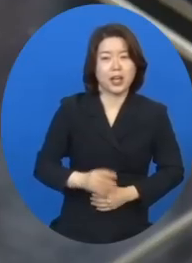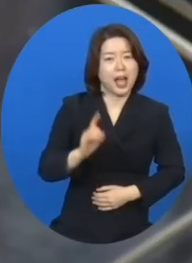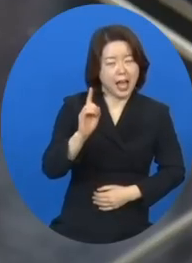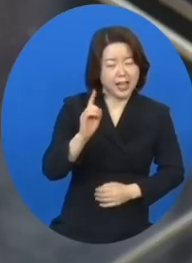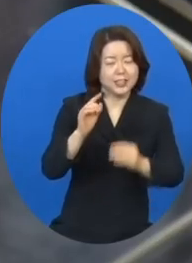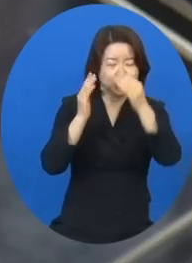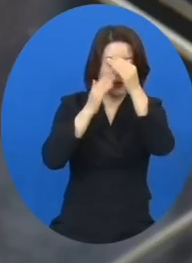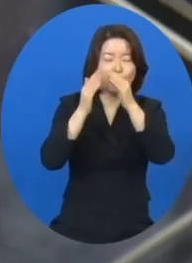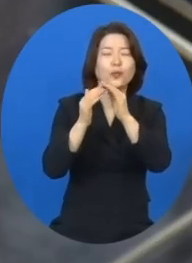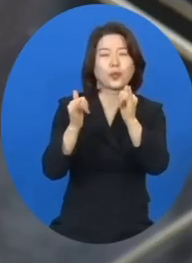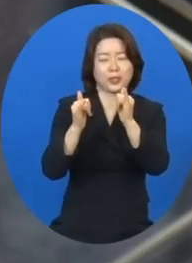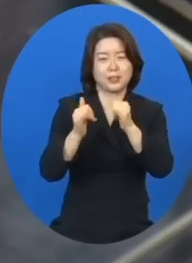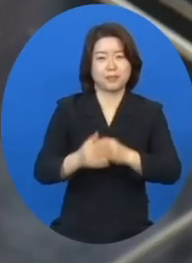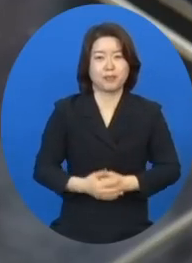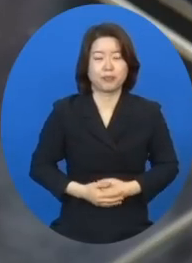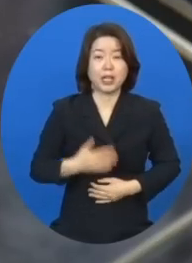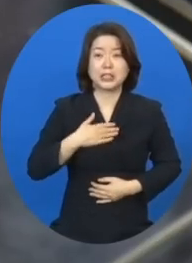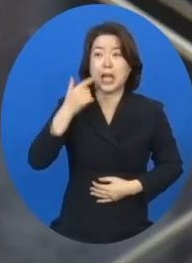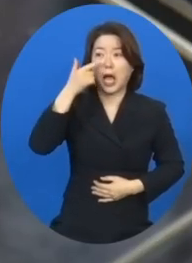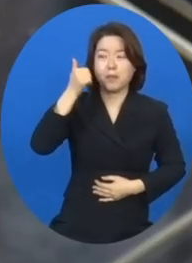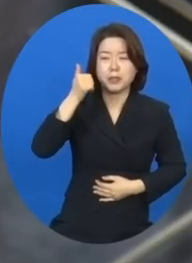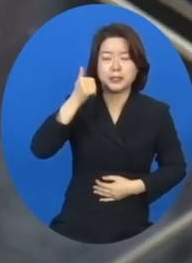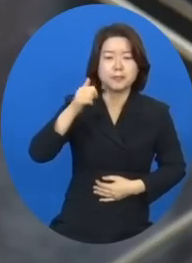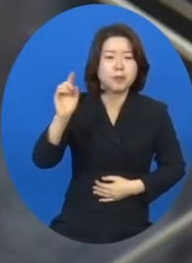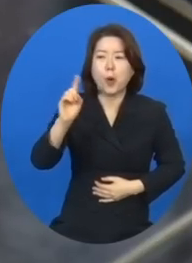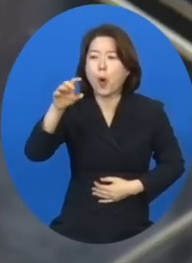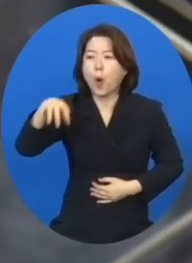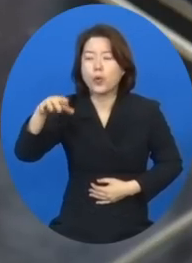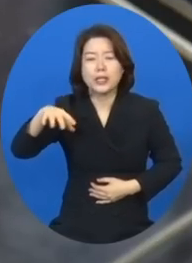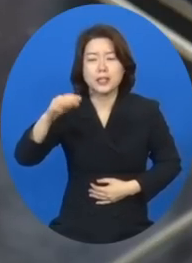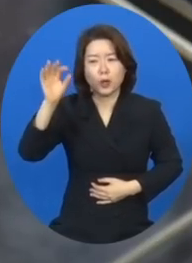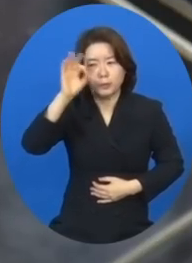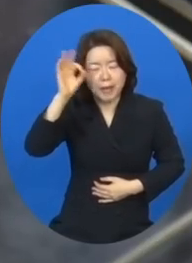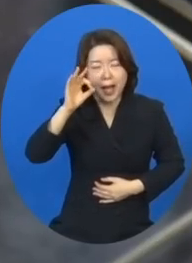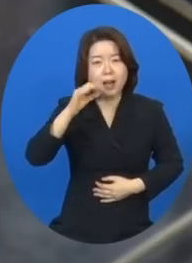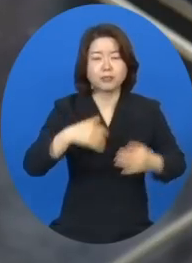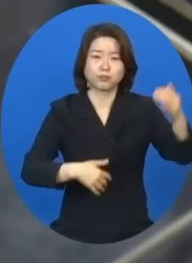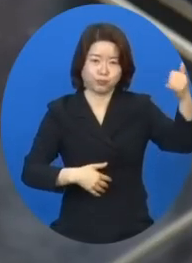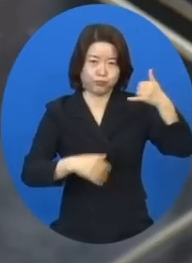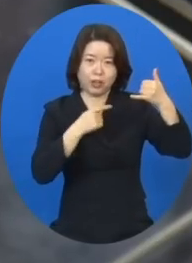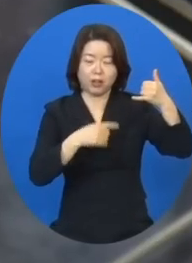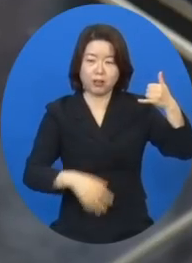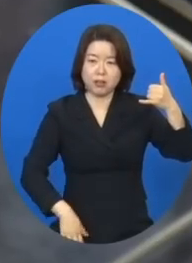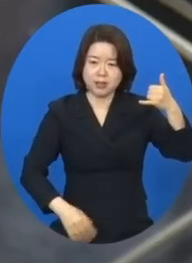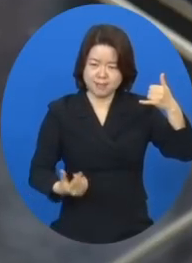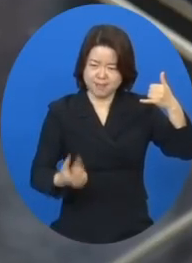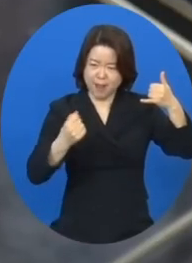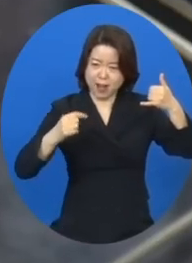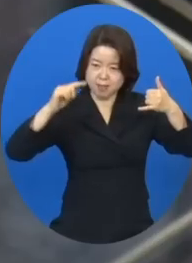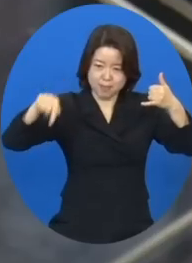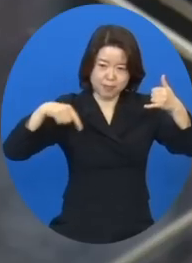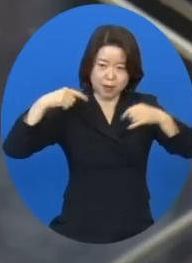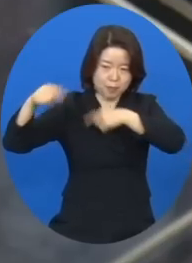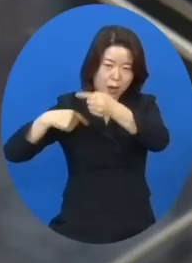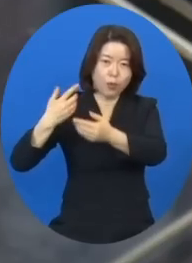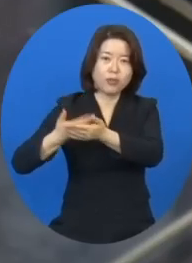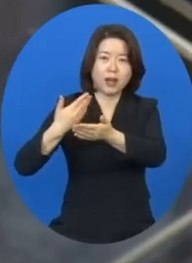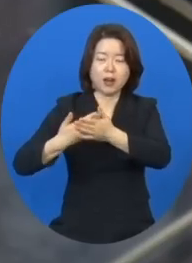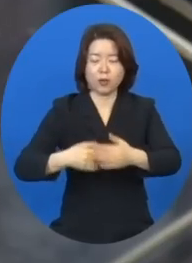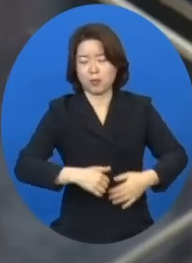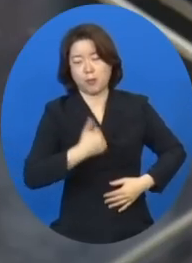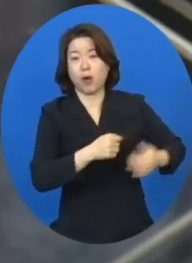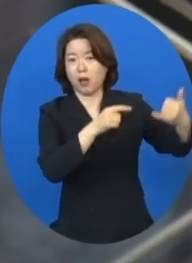성도님이셨는데 아버지를 찾으셨어요. 당장 바꾸라고 하셨어요. 그때